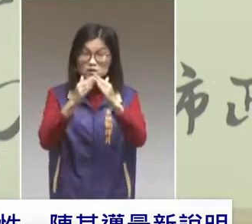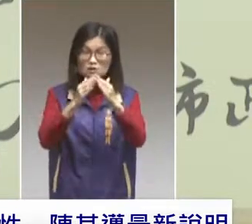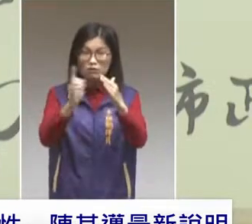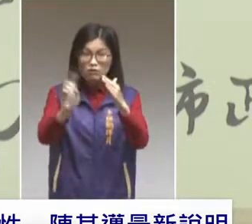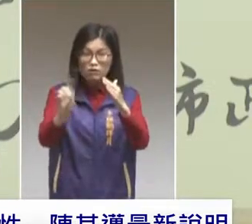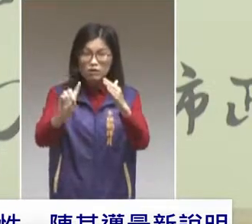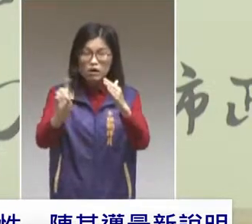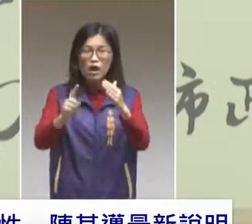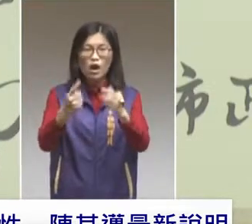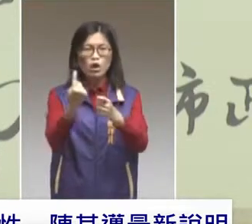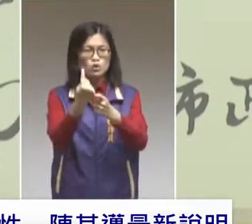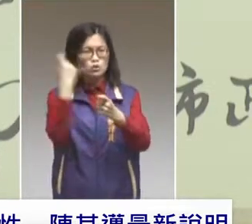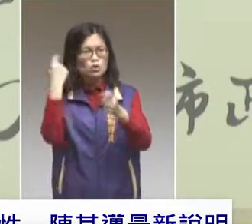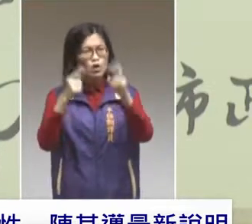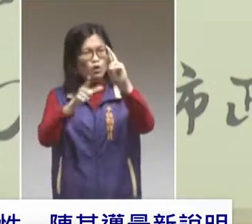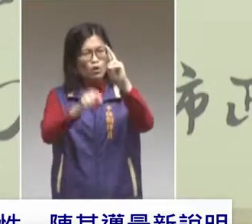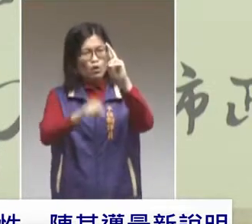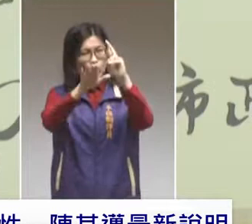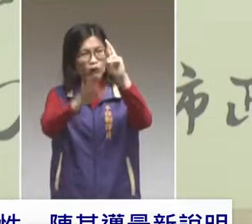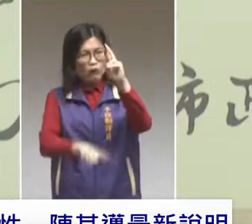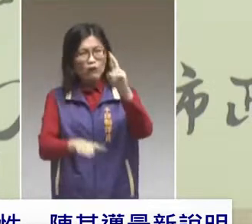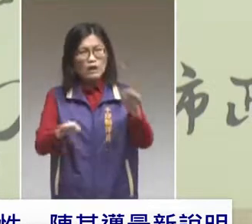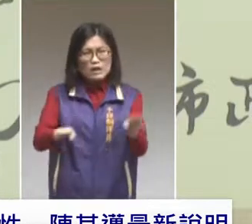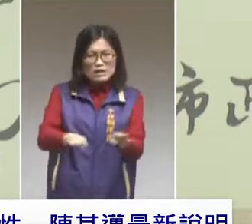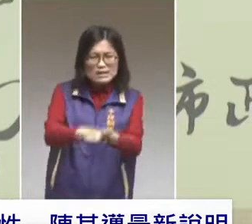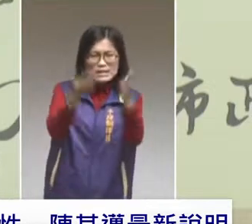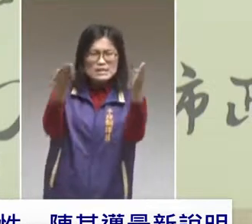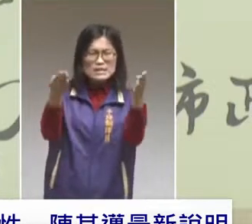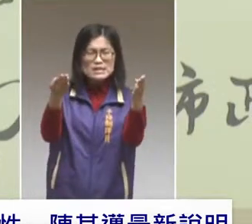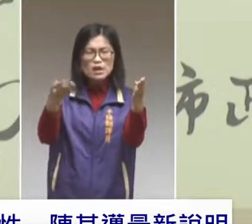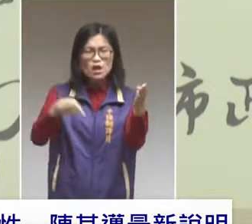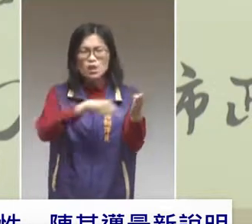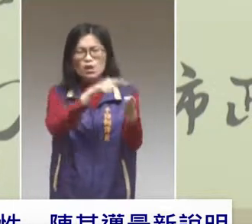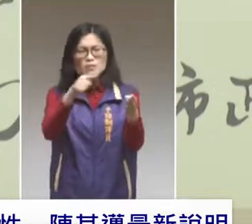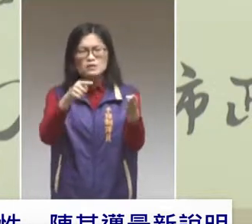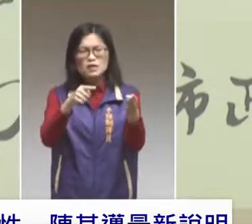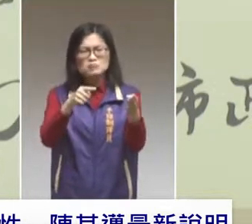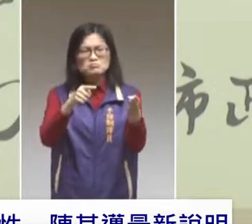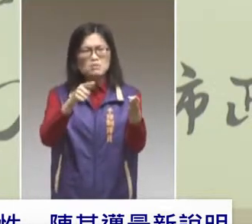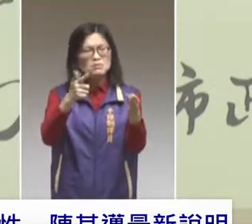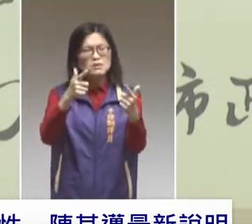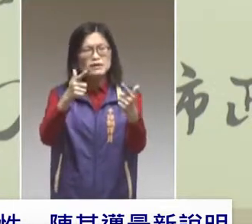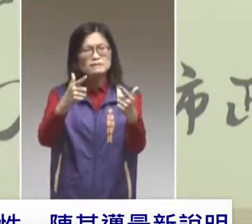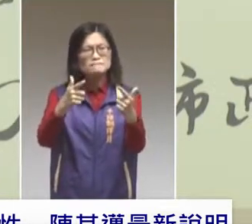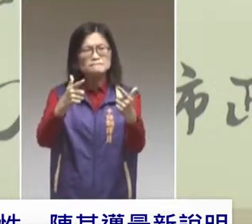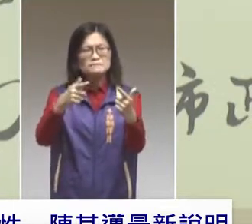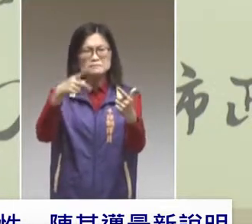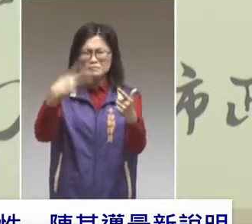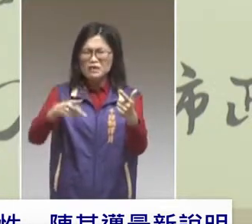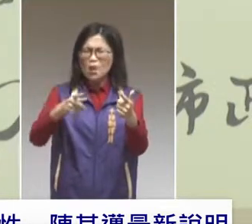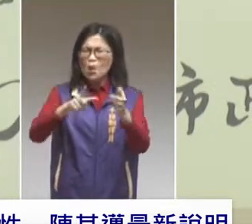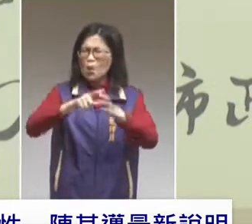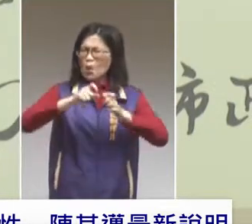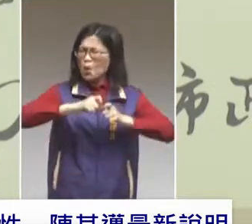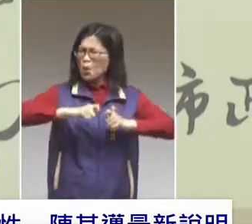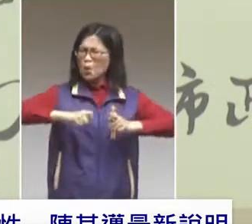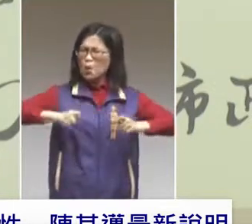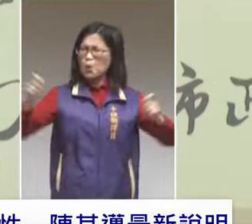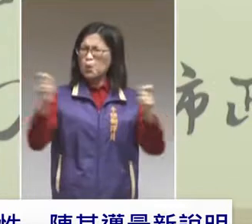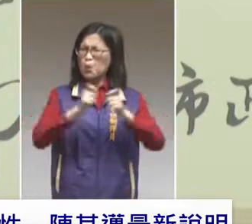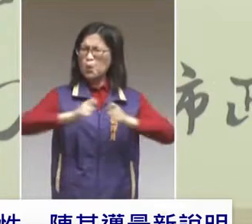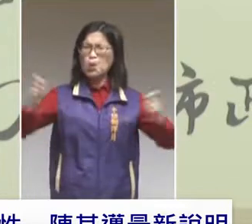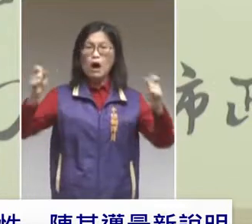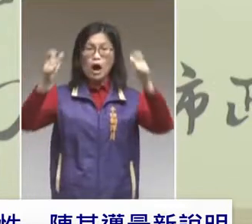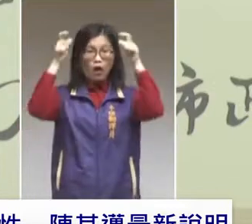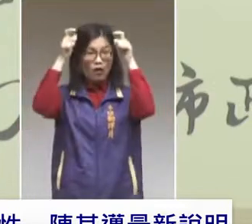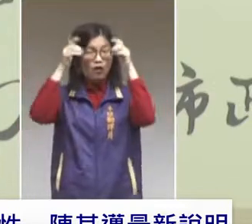雄市从这个去年的年底开始，我们所有的 不止去年年